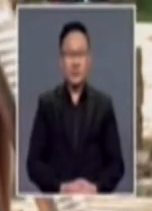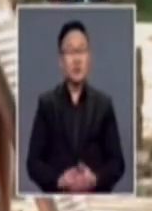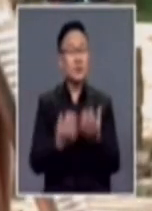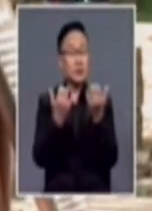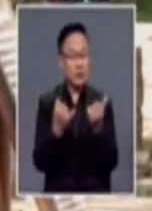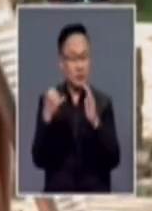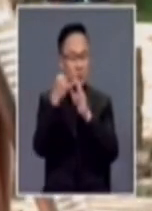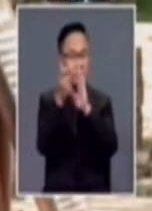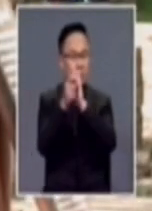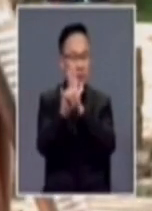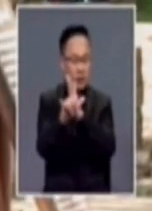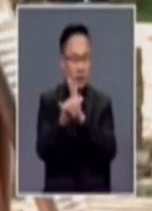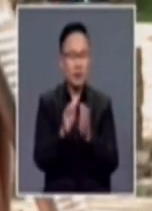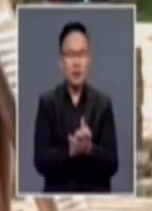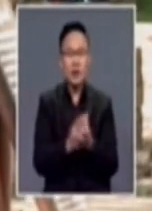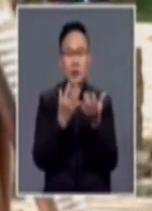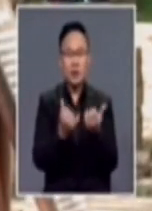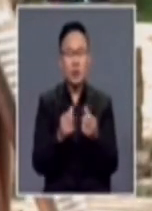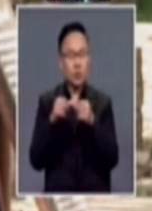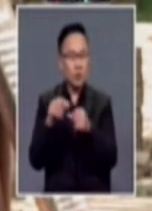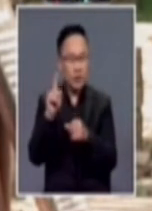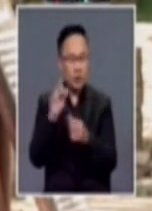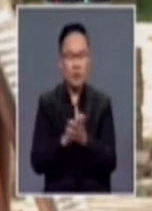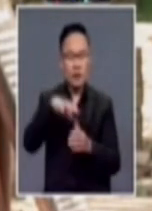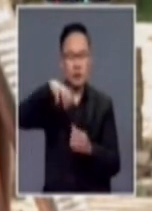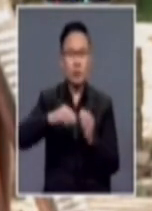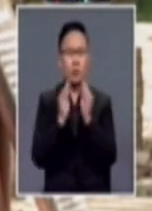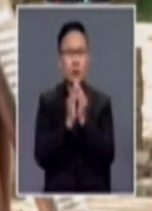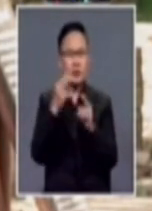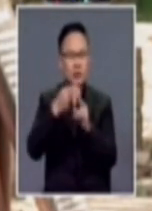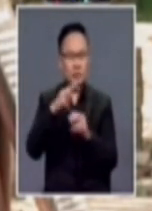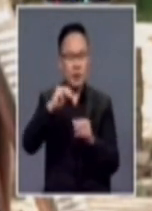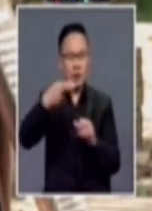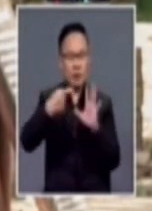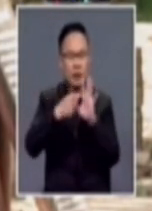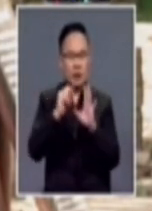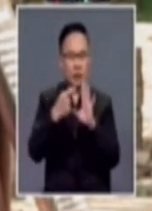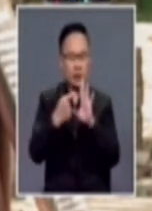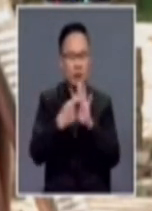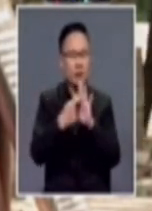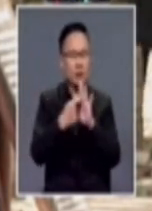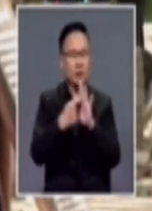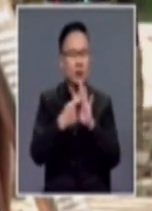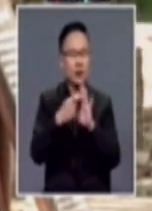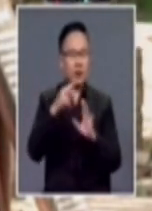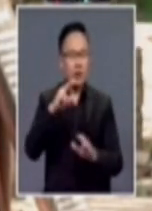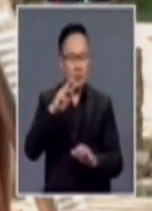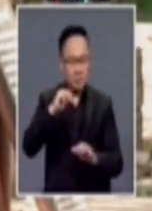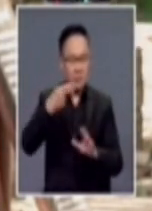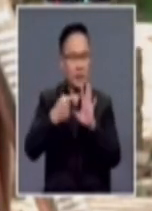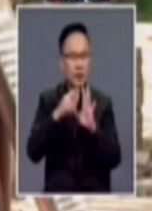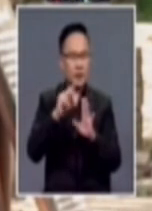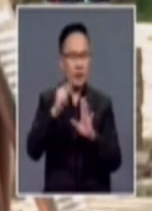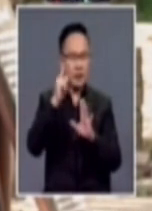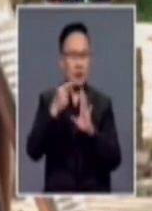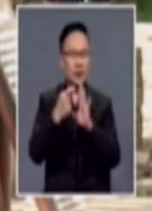จังหวัดพระนครศรีอยุธยาค่ะซึ่งตอนนี้เรายืนอยู่ที่วัดมหาธาตุนะคะซึ่งที่นี่ถือเป็นเมืองมรดกโลกและมหานครแห่งประวัติศา